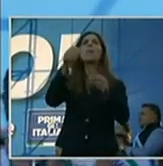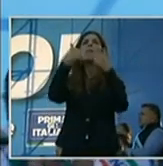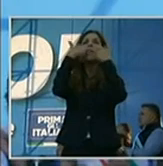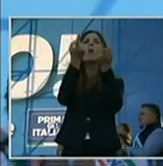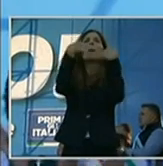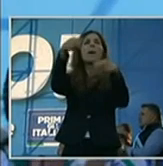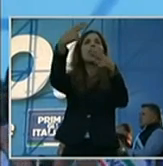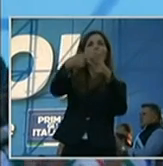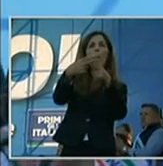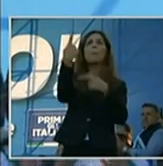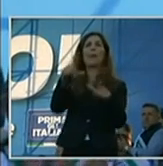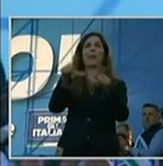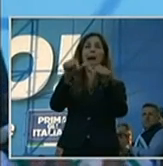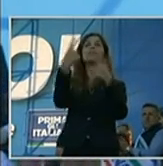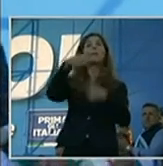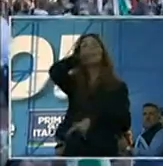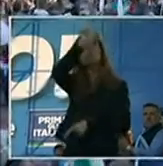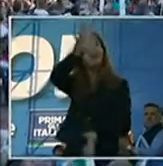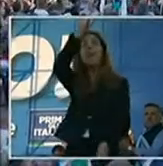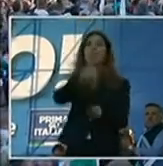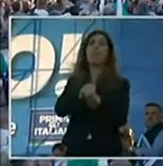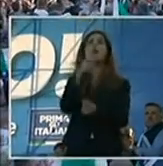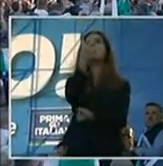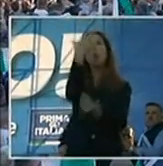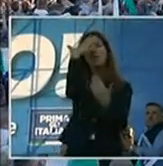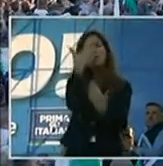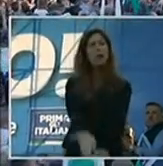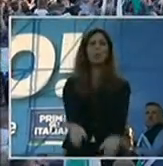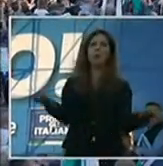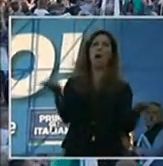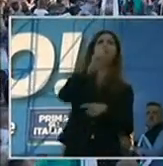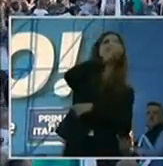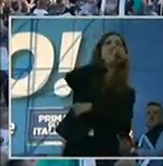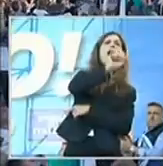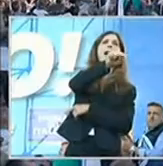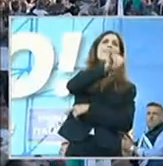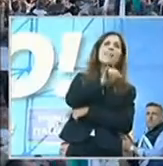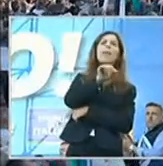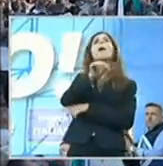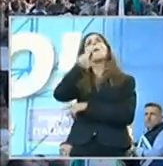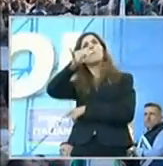l'Italia intera. Il duo è sciagura, Gianni e Pinotto.